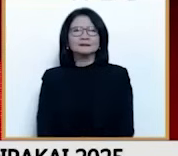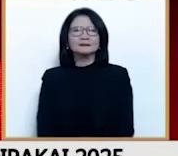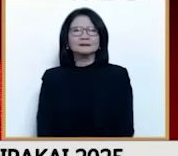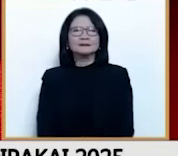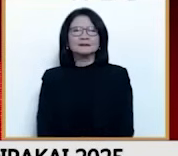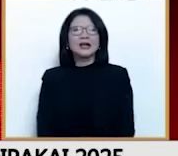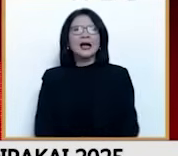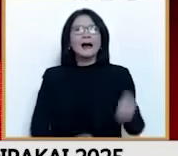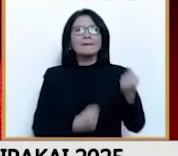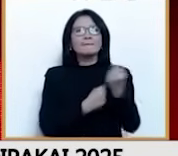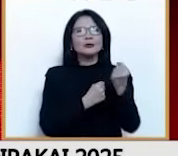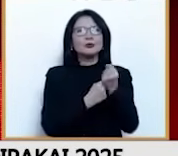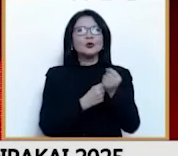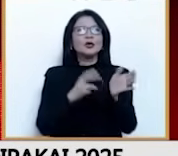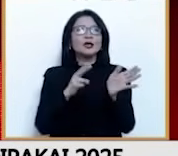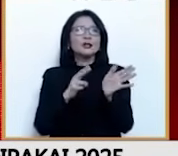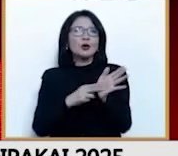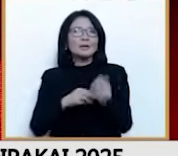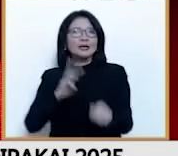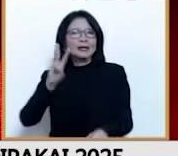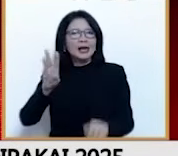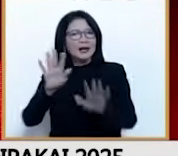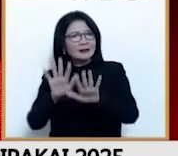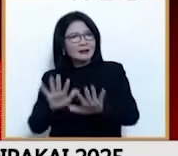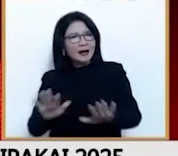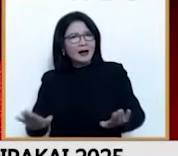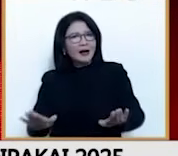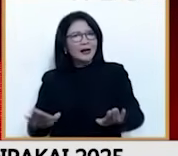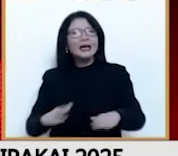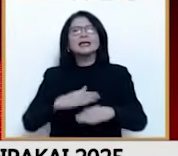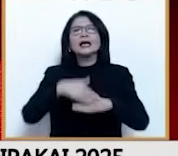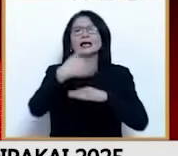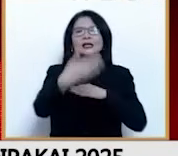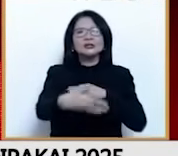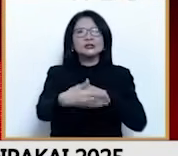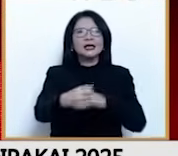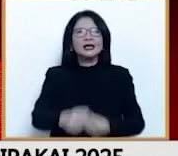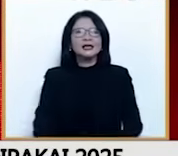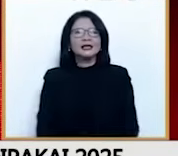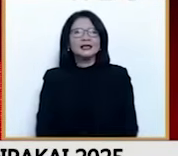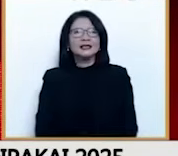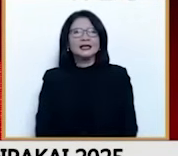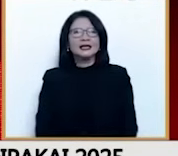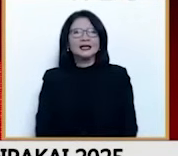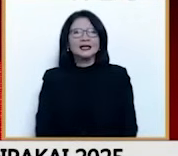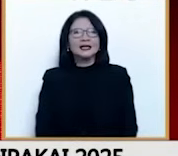Pendukung nomor 3 boleh tenang. Kita akan lanjutkan kembali. Kita akan kembali berikan apresiasi jika memang sudah waktunya.